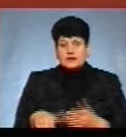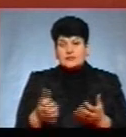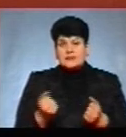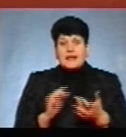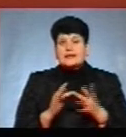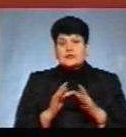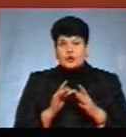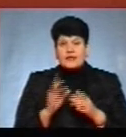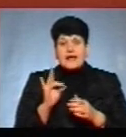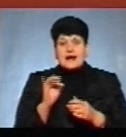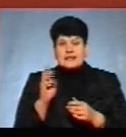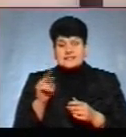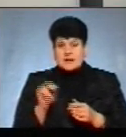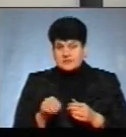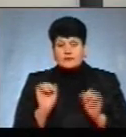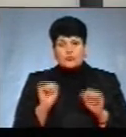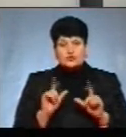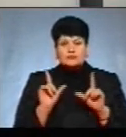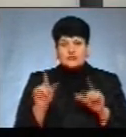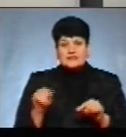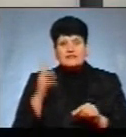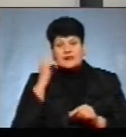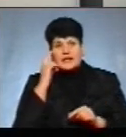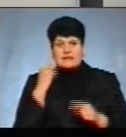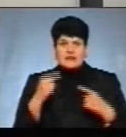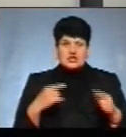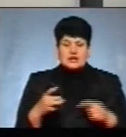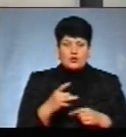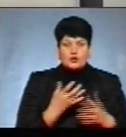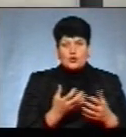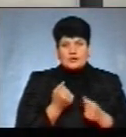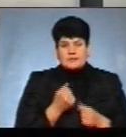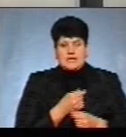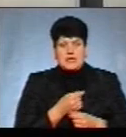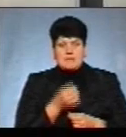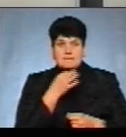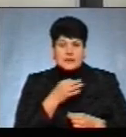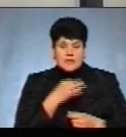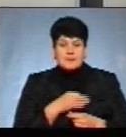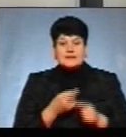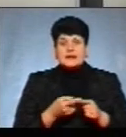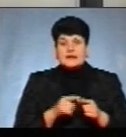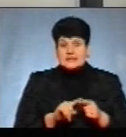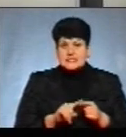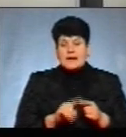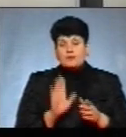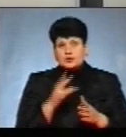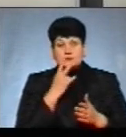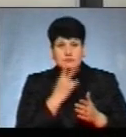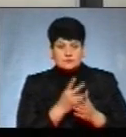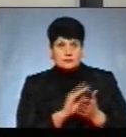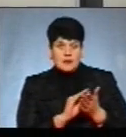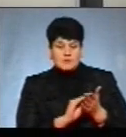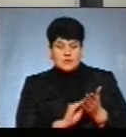Пацієнт отримав електронний рецепт, він може приїхати в Київ, він може приїхати в інші регіони і отримати ці медикаменти. І в електронній системі це буде